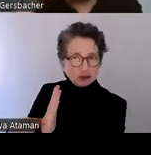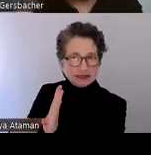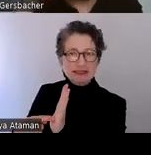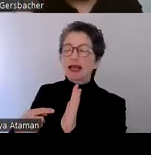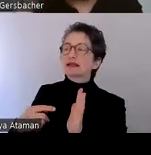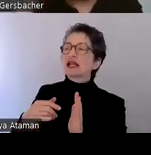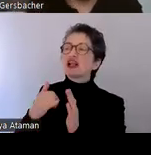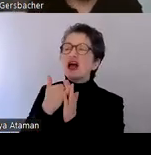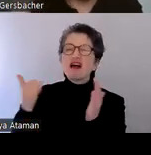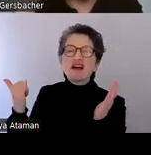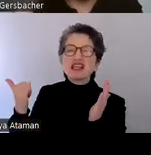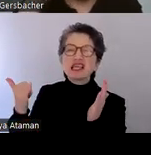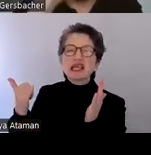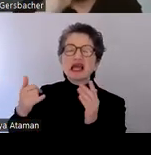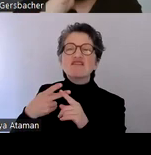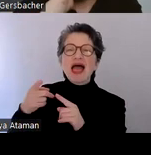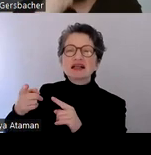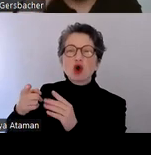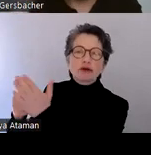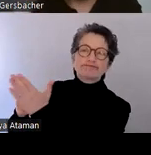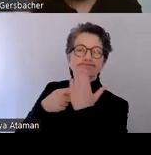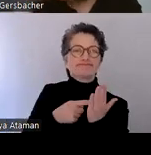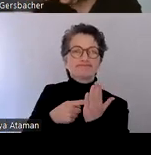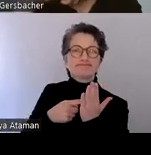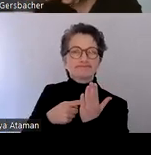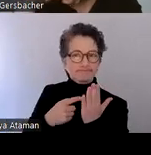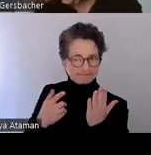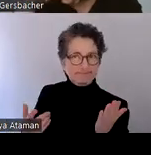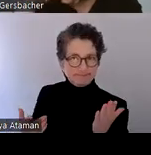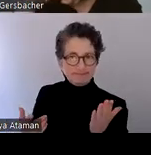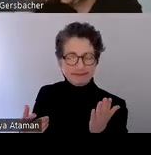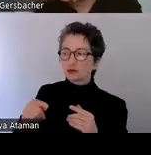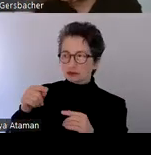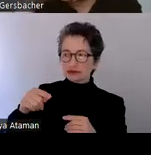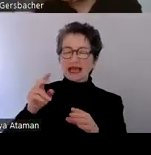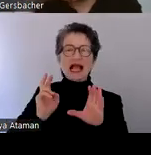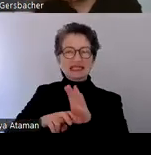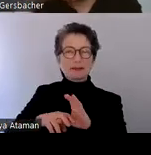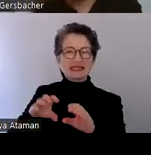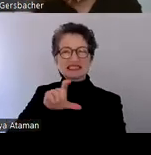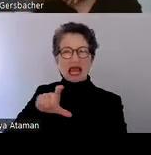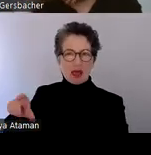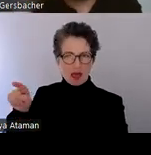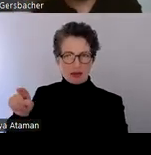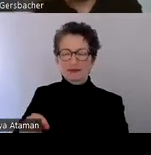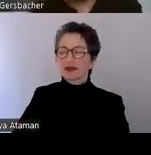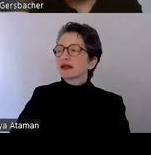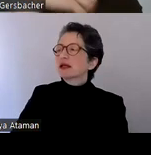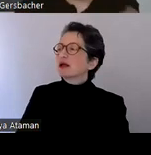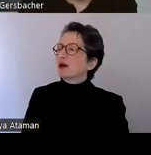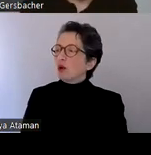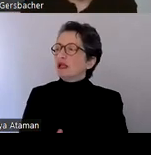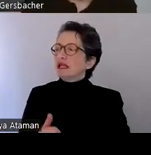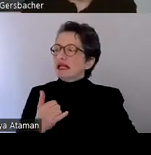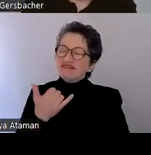angezeigt von dem jeweiligen Tool, also hier jetzt eben vom Accessibility Scanner. Und genau, wie kann man